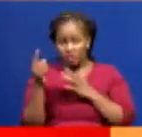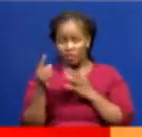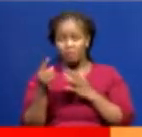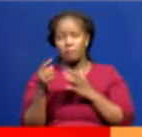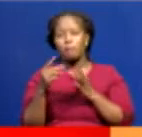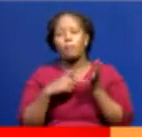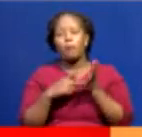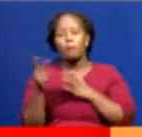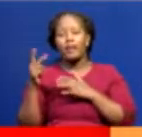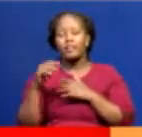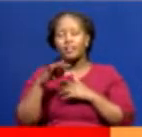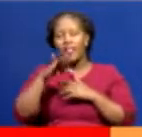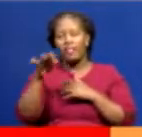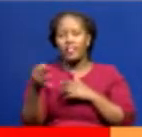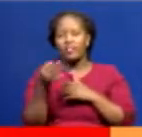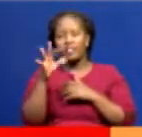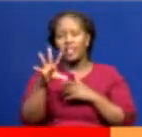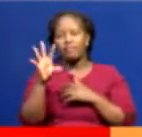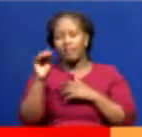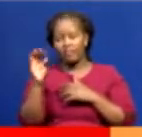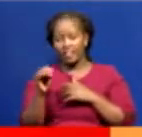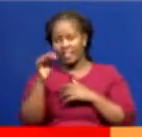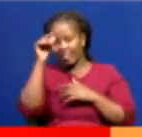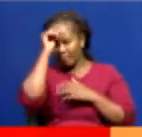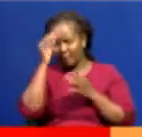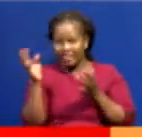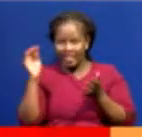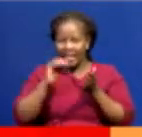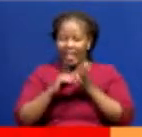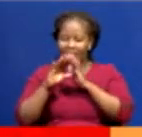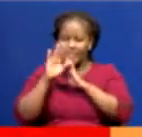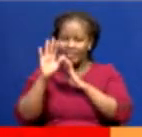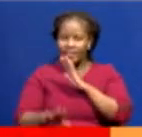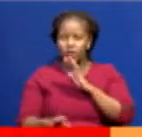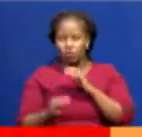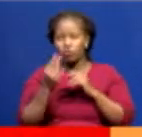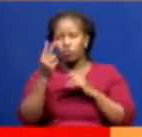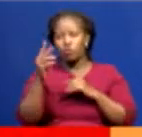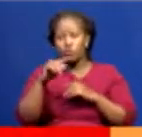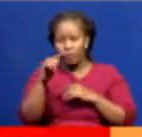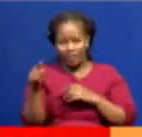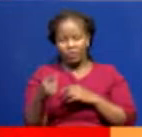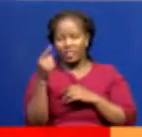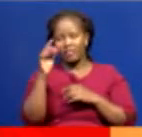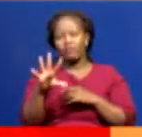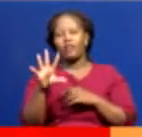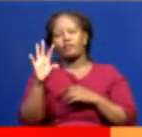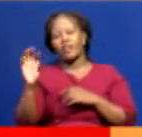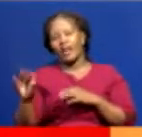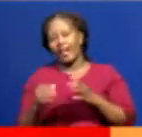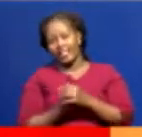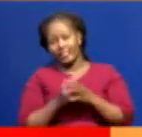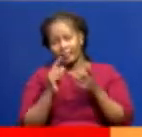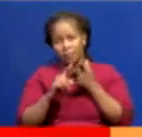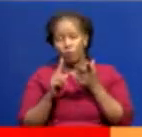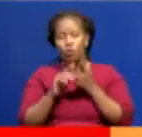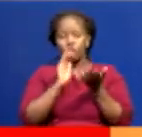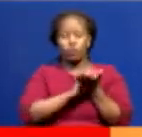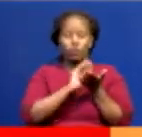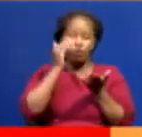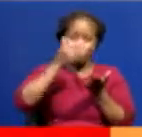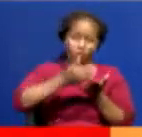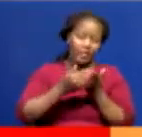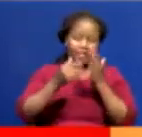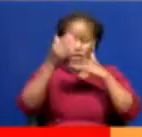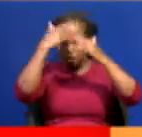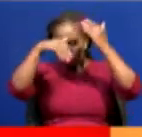kutoka shilingi 3,500, serikali inairudisha mpaka shilingi 2,500. Katika hii funding ya universities